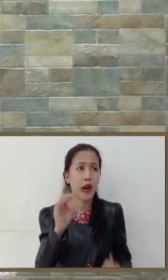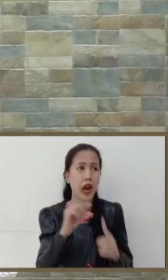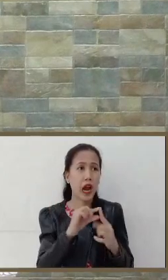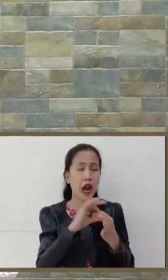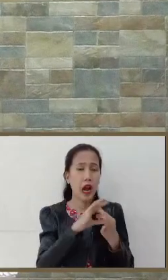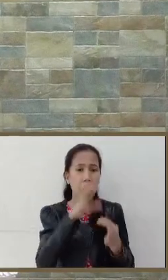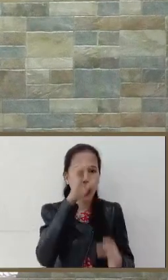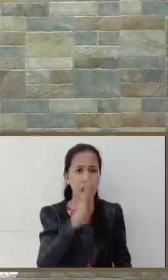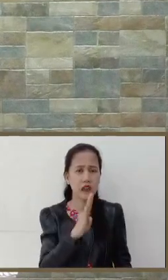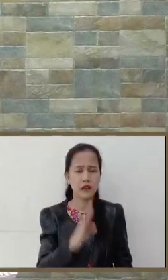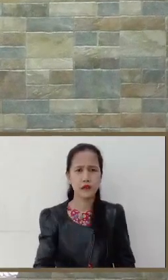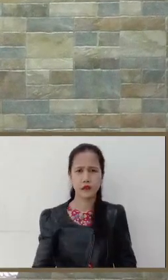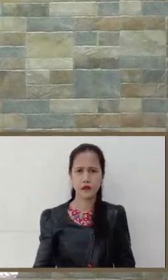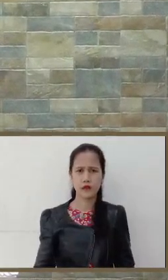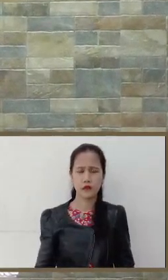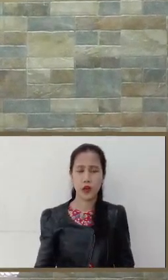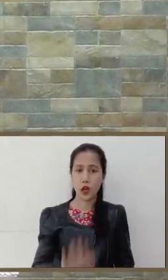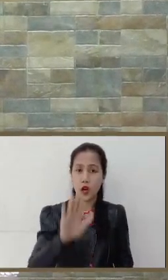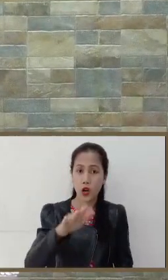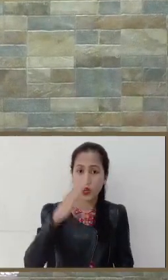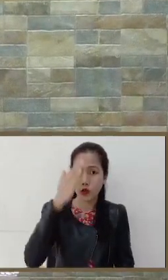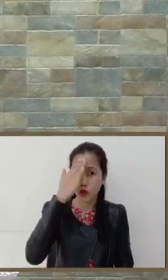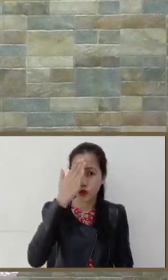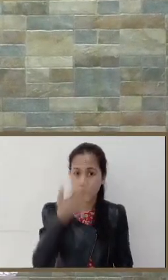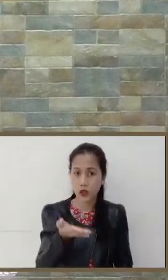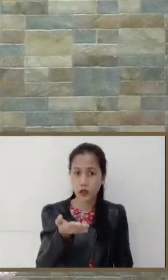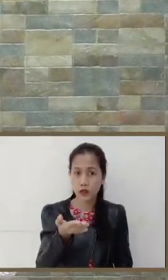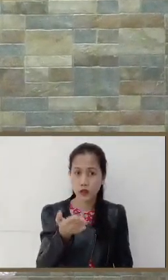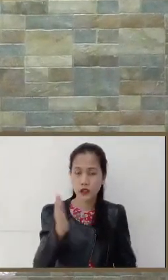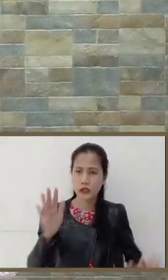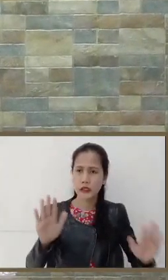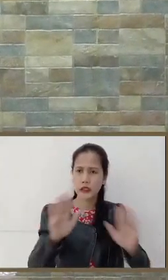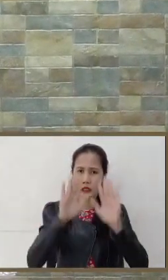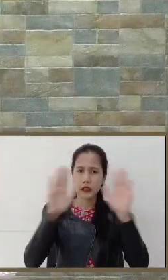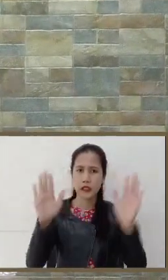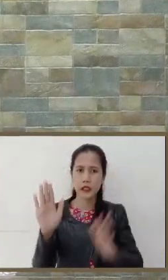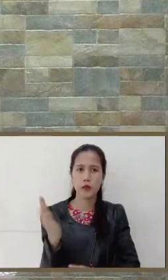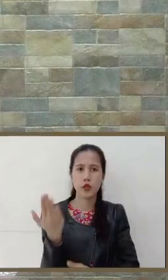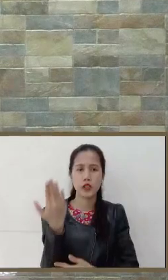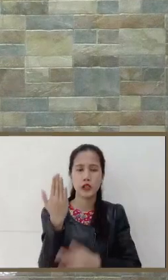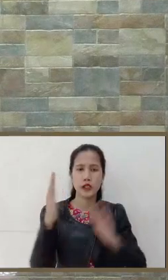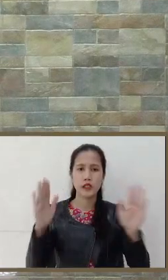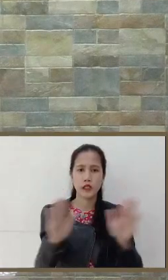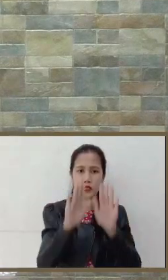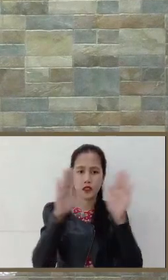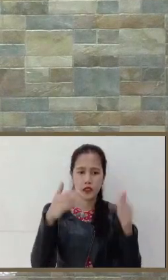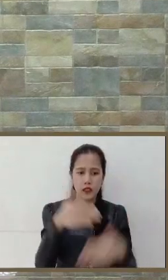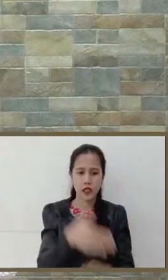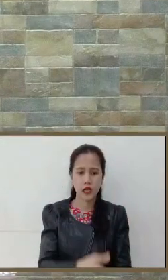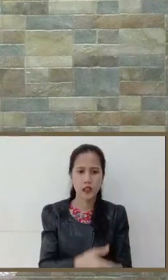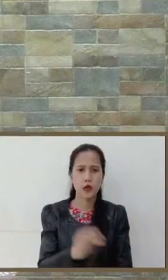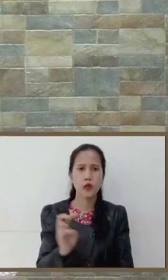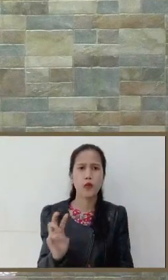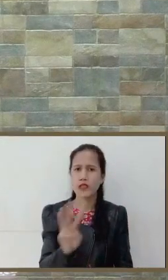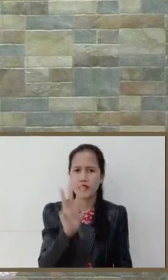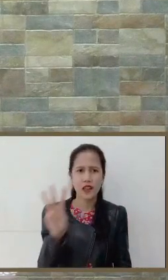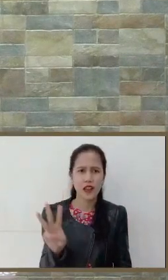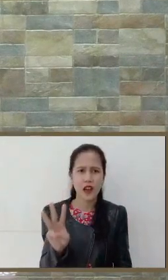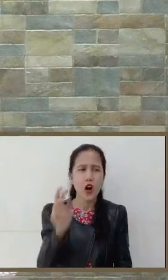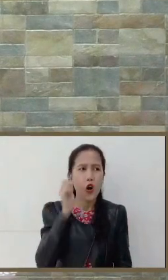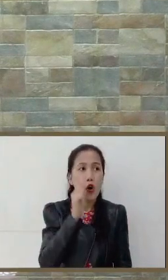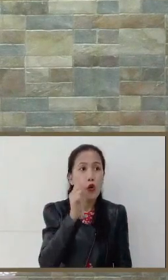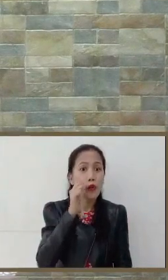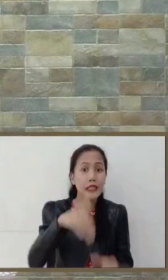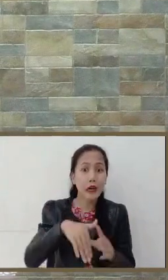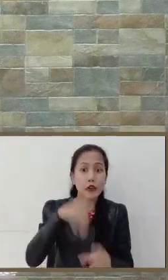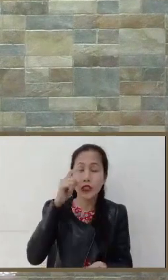Sunday morning, Sunday evening, Wednesday night, andun lang po ako. Hindi niyo po ako makikita sa auditorium. Ngayon lang po ulit ako nakapasok po dito. Doon po ako. Kaya yung